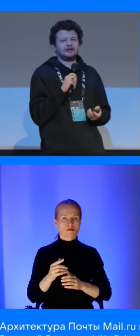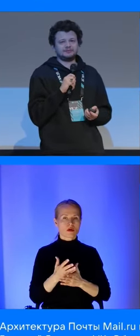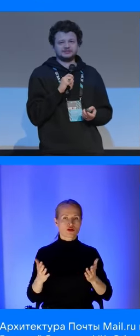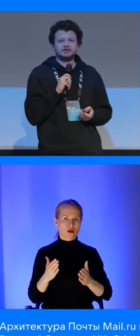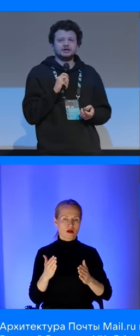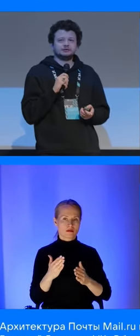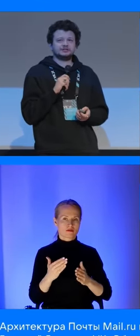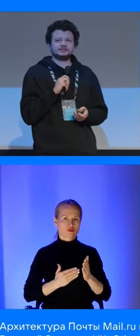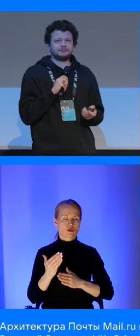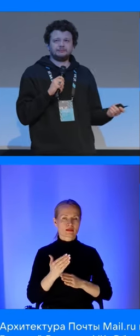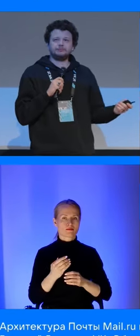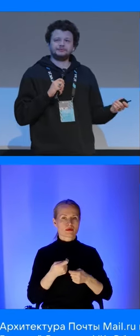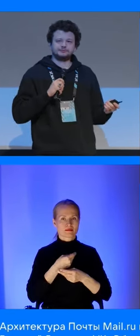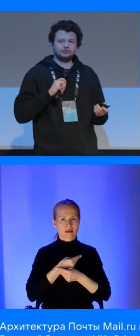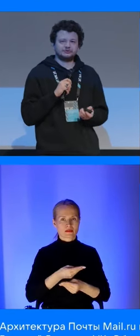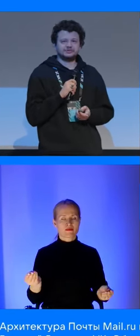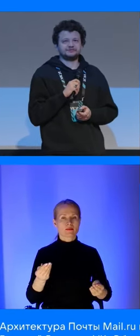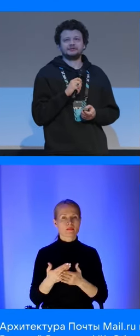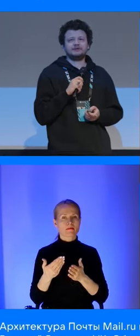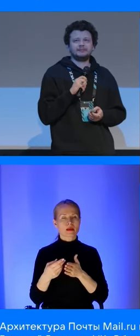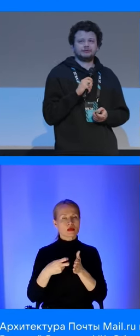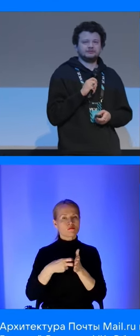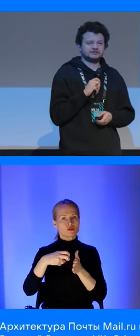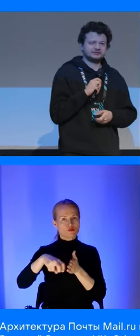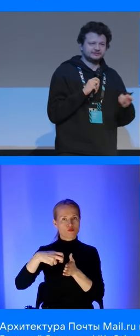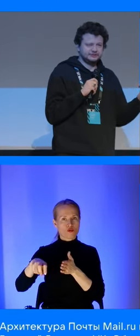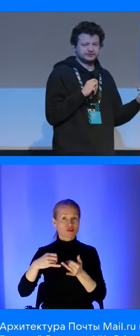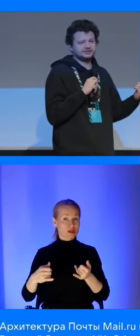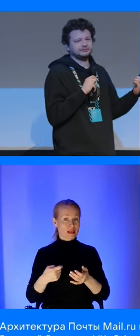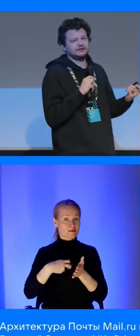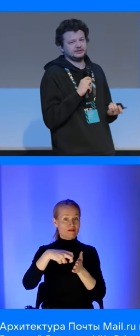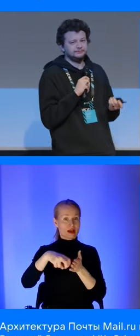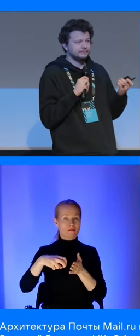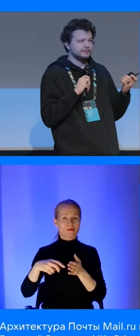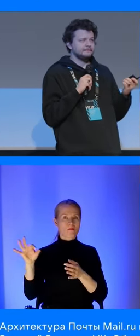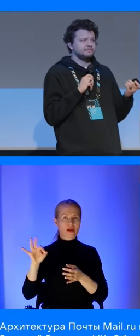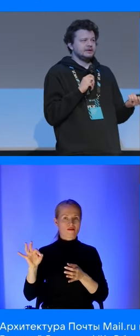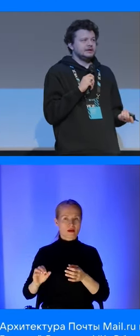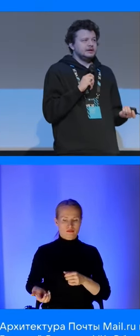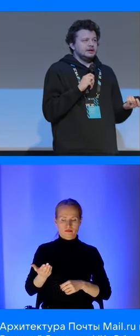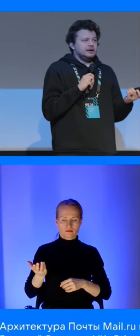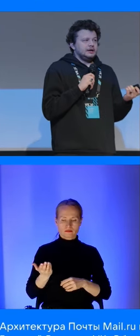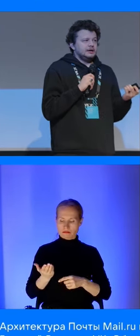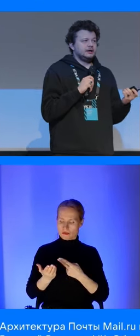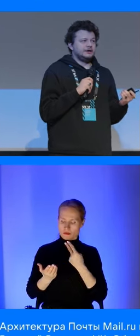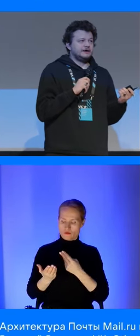степень доставляемости. То есть если я отправлю письмо сейчас всем вам, оно у вас зазвенит практически мгновенно.